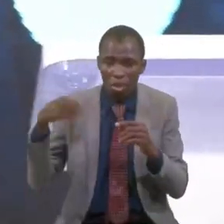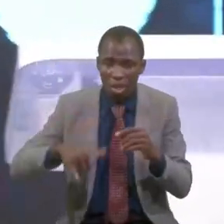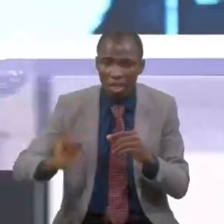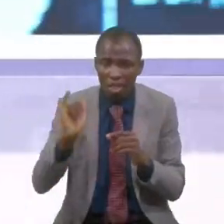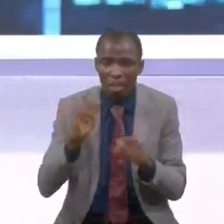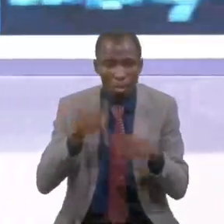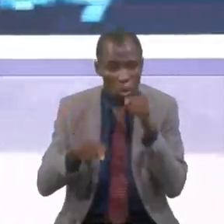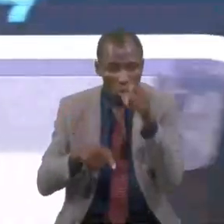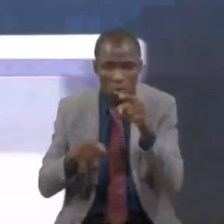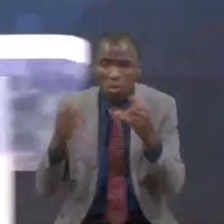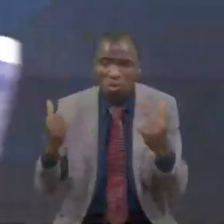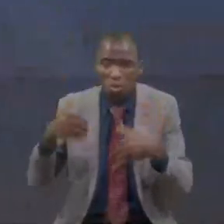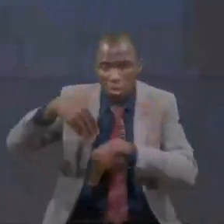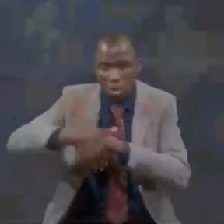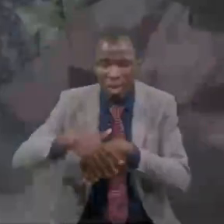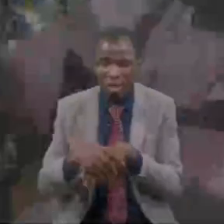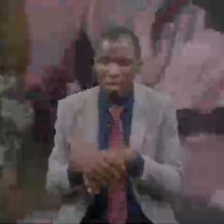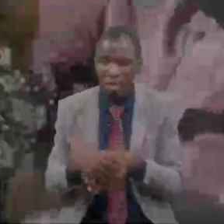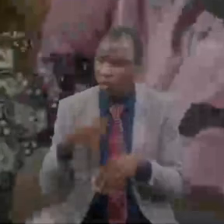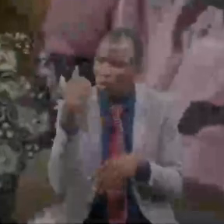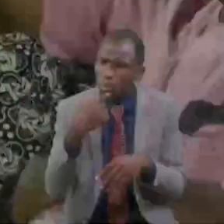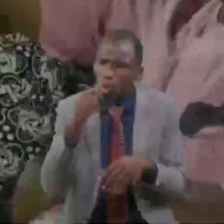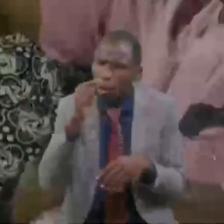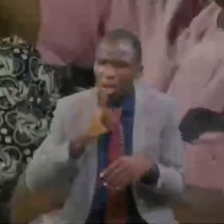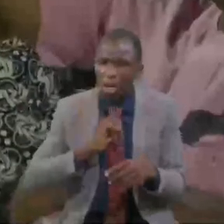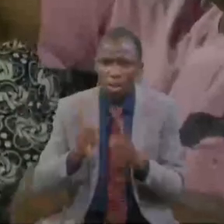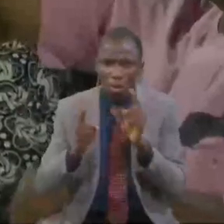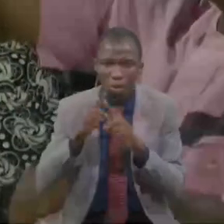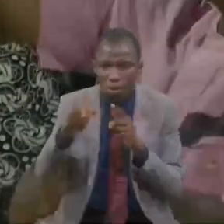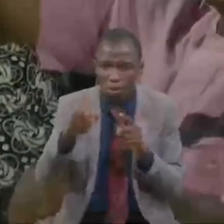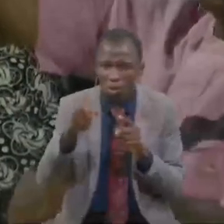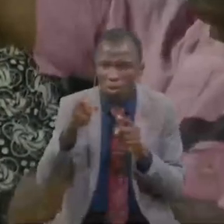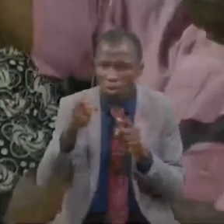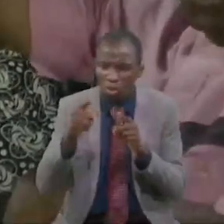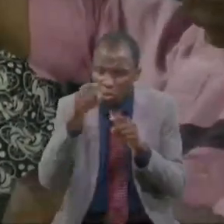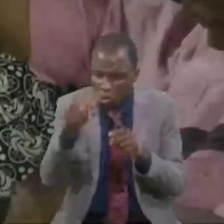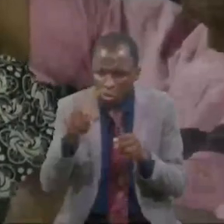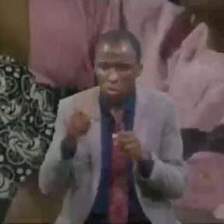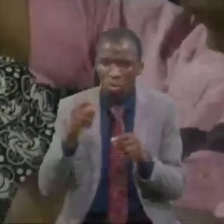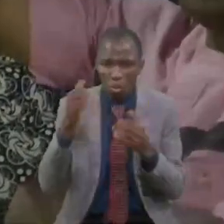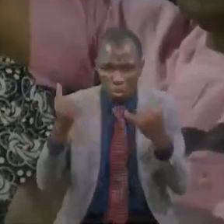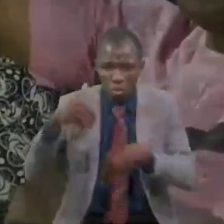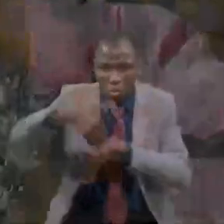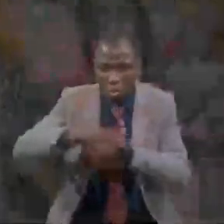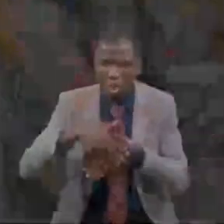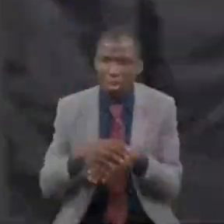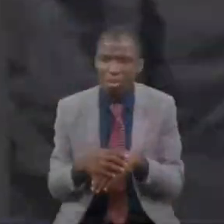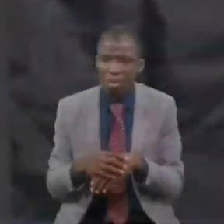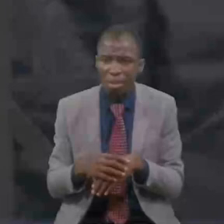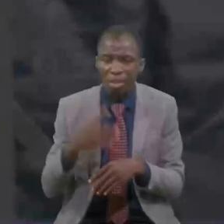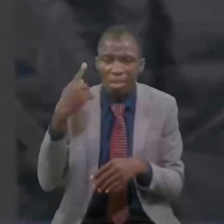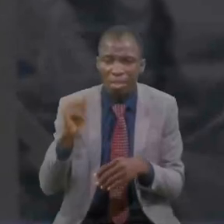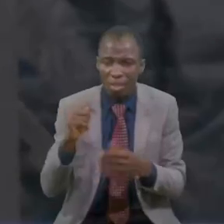vous ce soir de qui s'agit-il je dis vous ce soir le